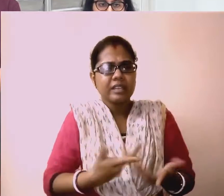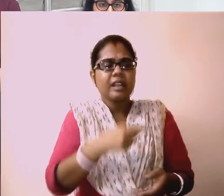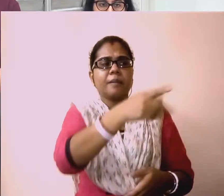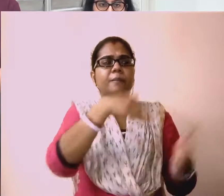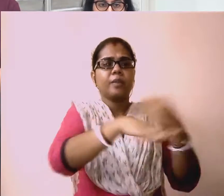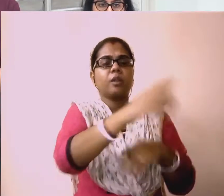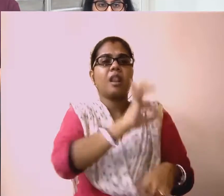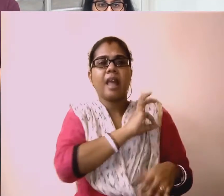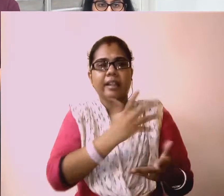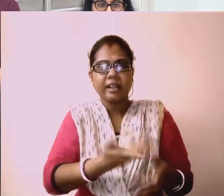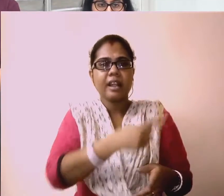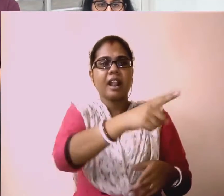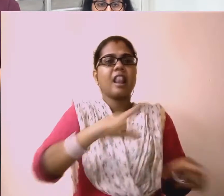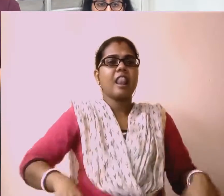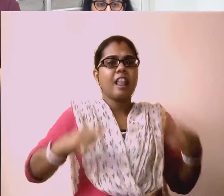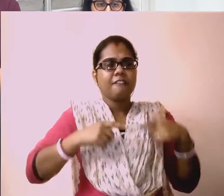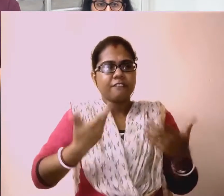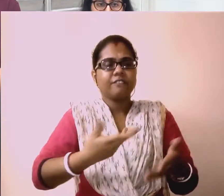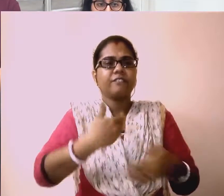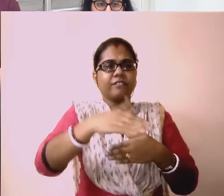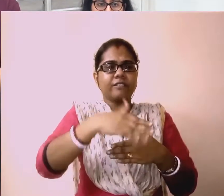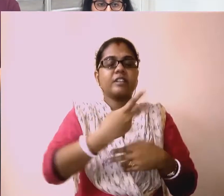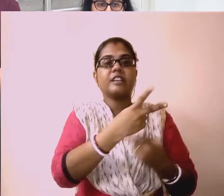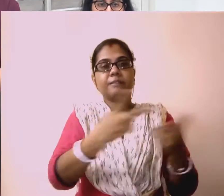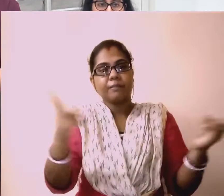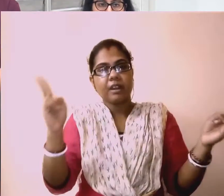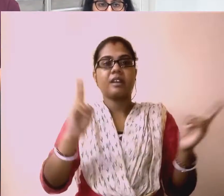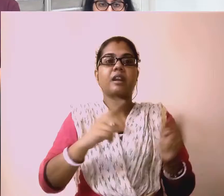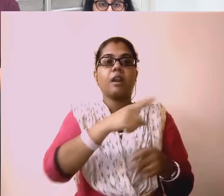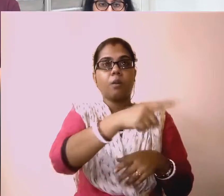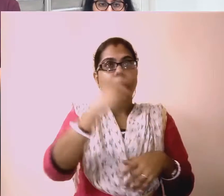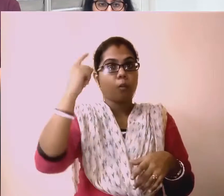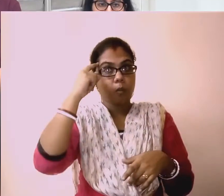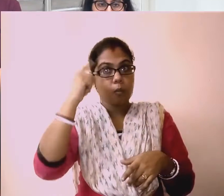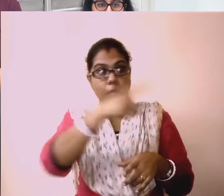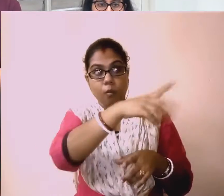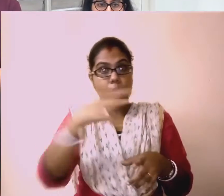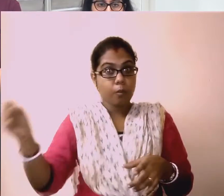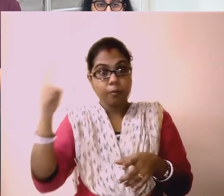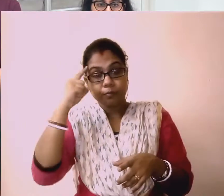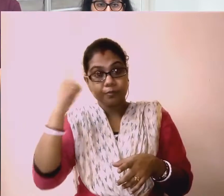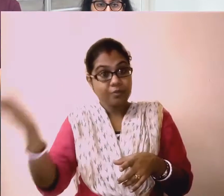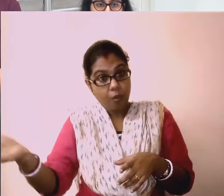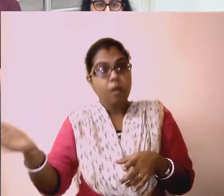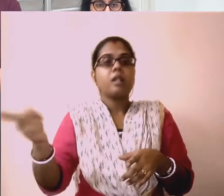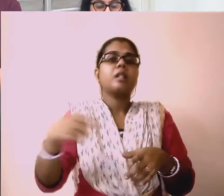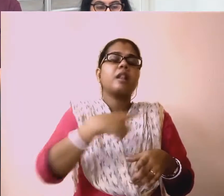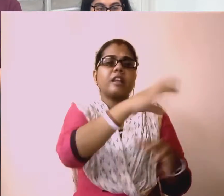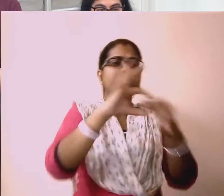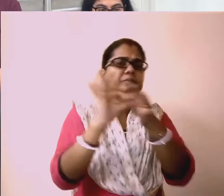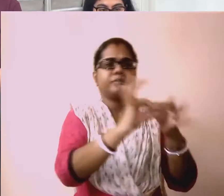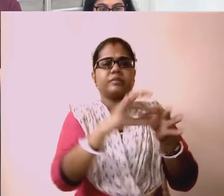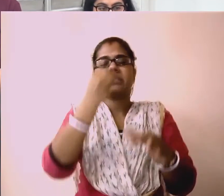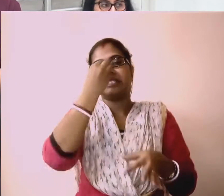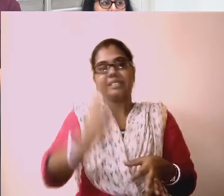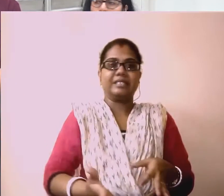हैं जिसमें आपको दिलचस्पी है, आपकी ज़िंदगी कैसी चल रही है, आपके वैल्यूज़ क्या हैं। अगर सर को ये सब पता चल जाता